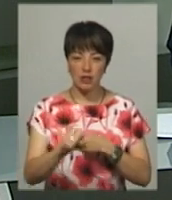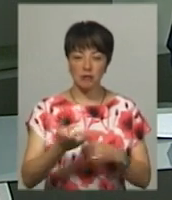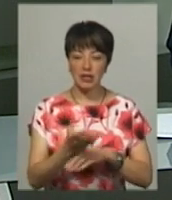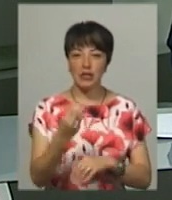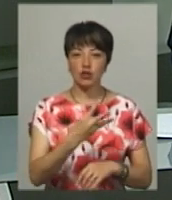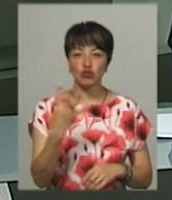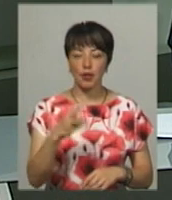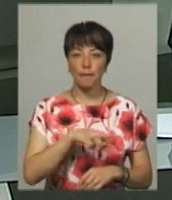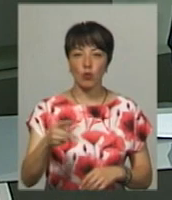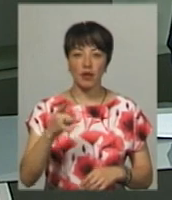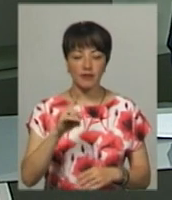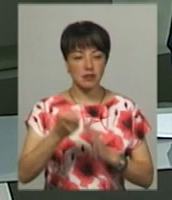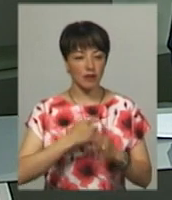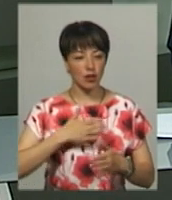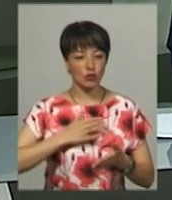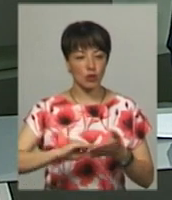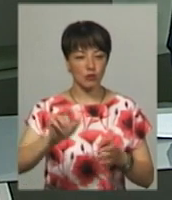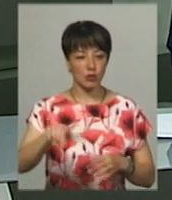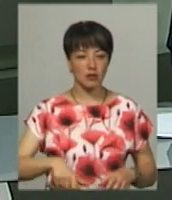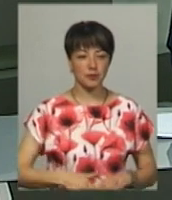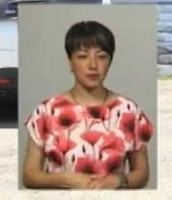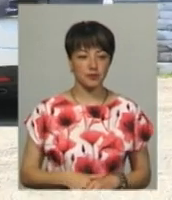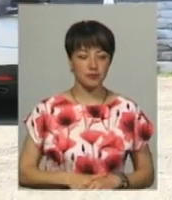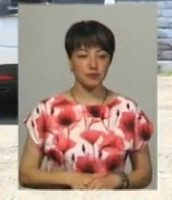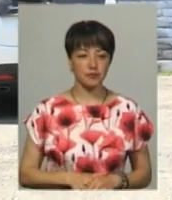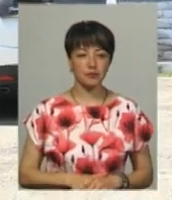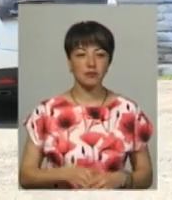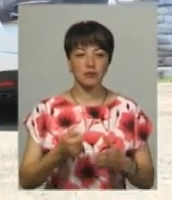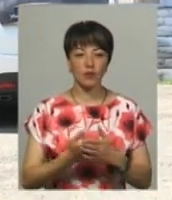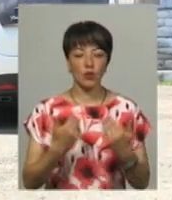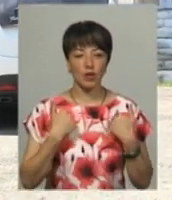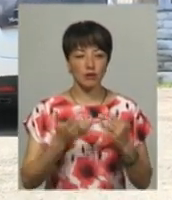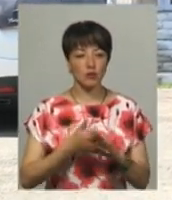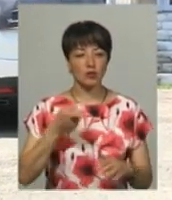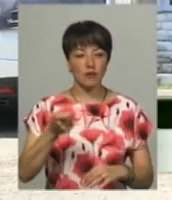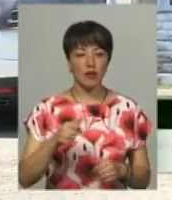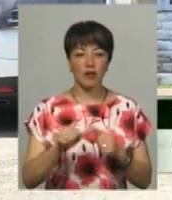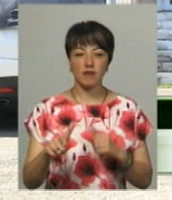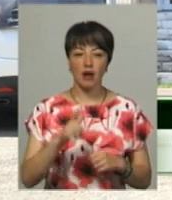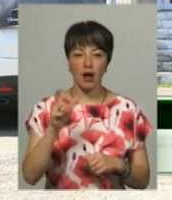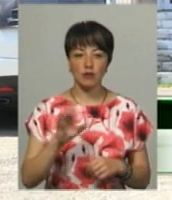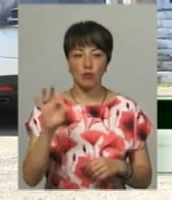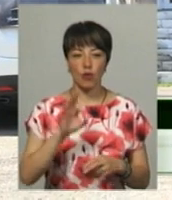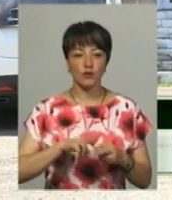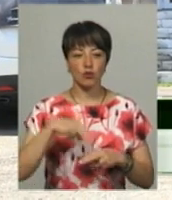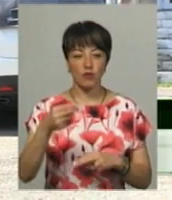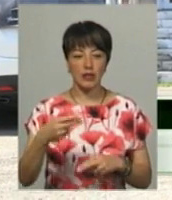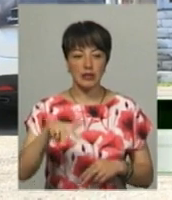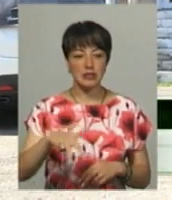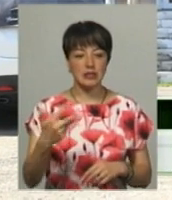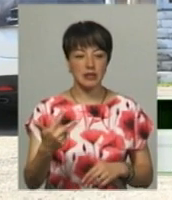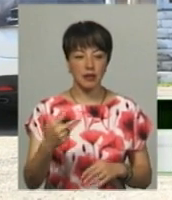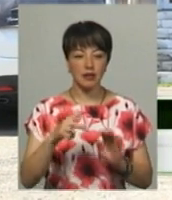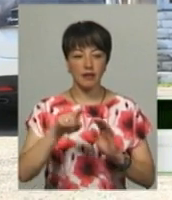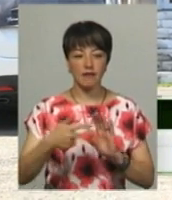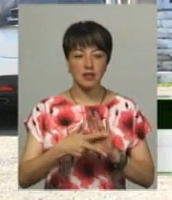34 мільйони гривень, дізнавався Михайло Жила. До нас позивається «Нафтогаз» з позовом про відшкодування